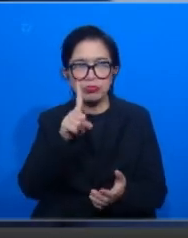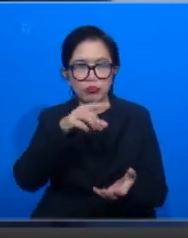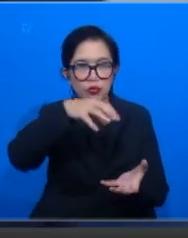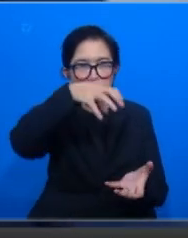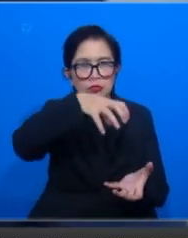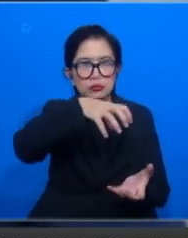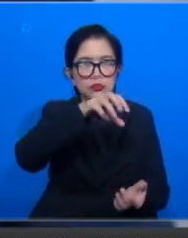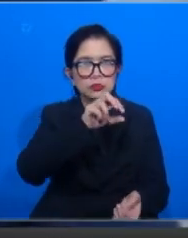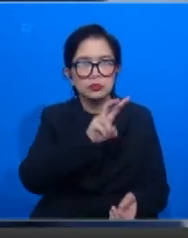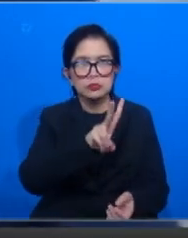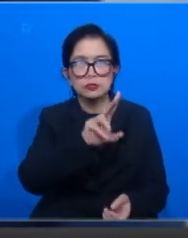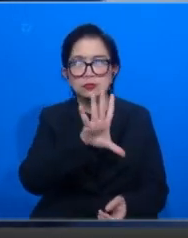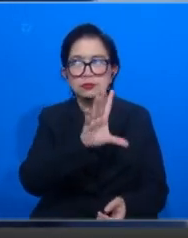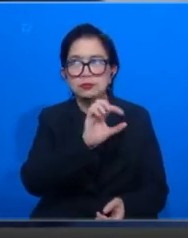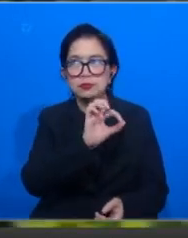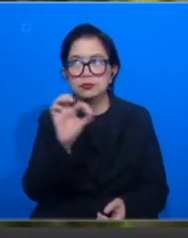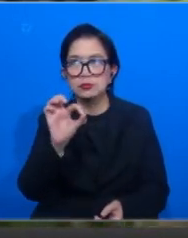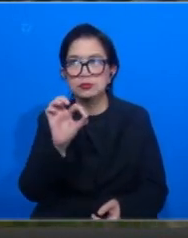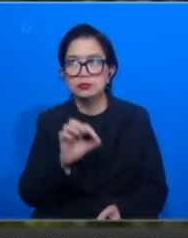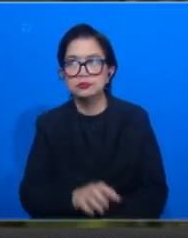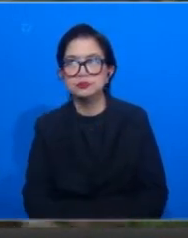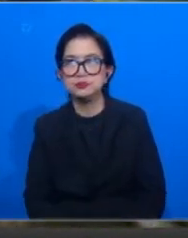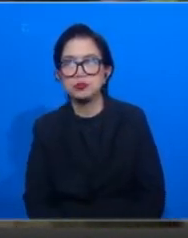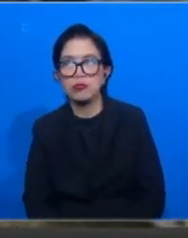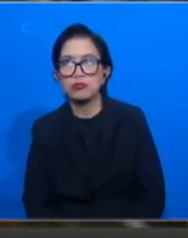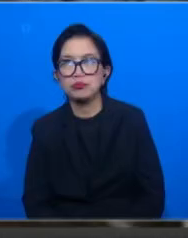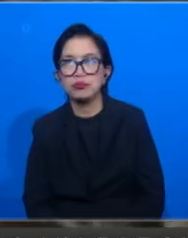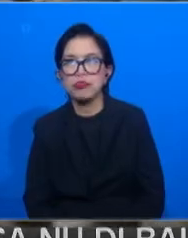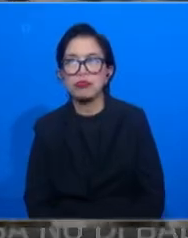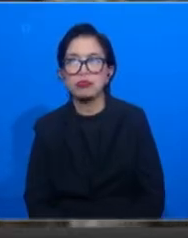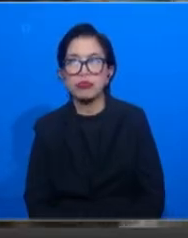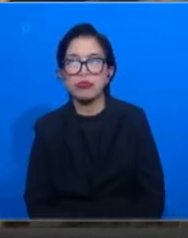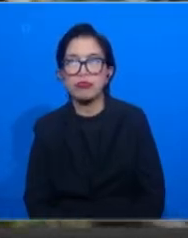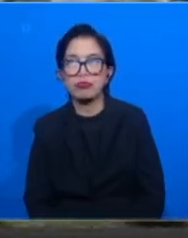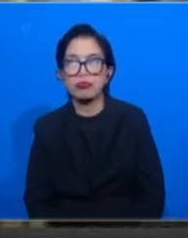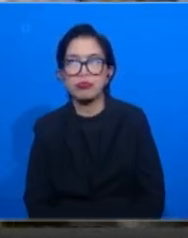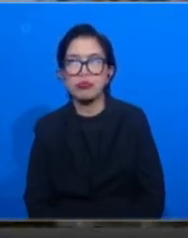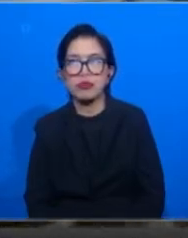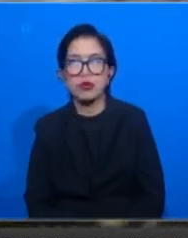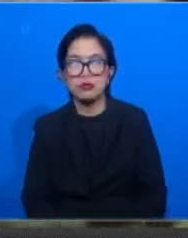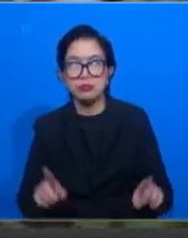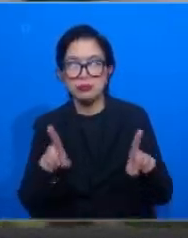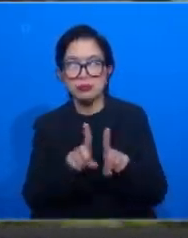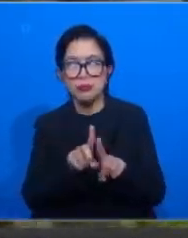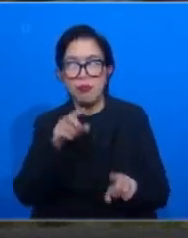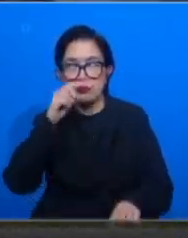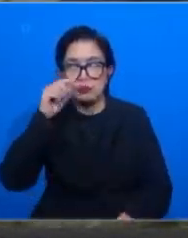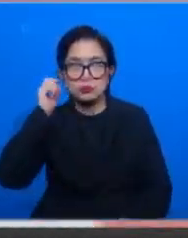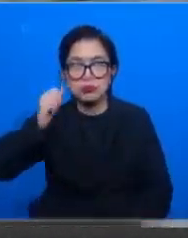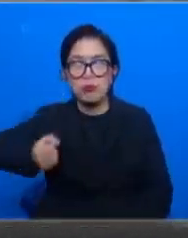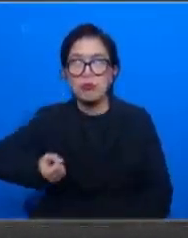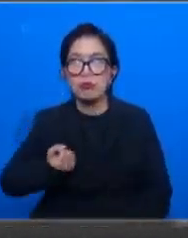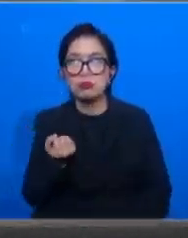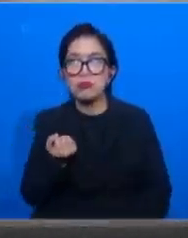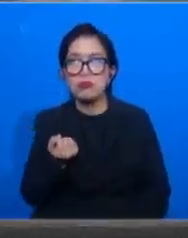250-an Ang koinan 1000an pasangan suami istri Samak dan Suwati warga